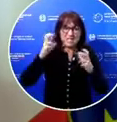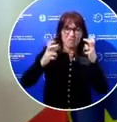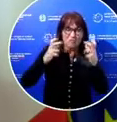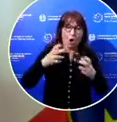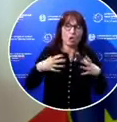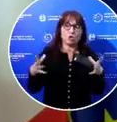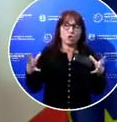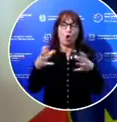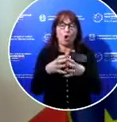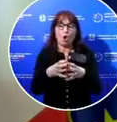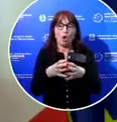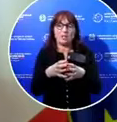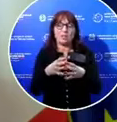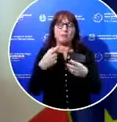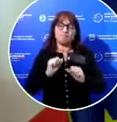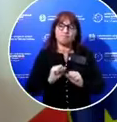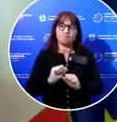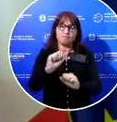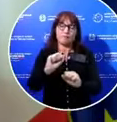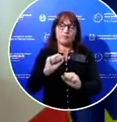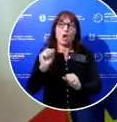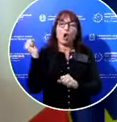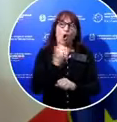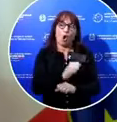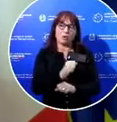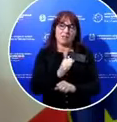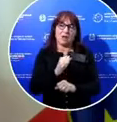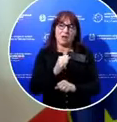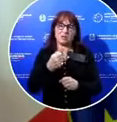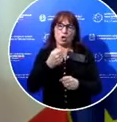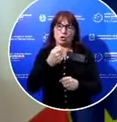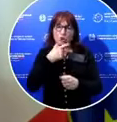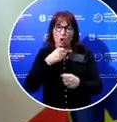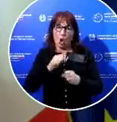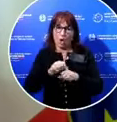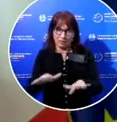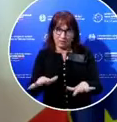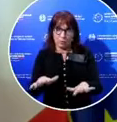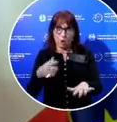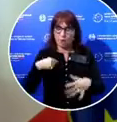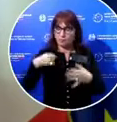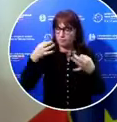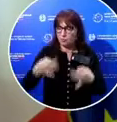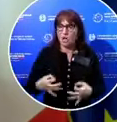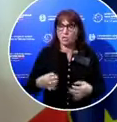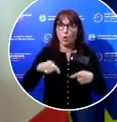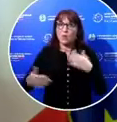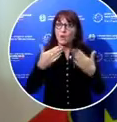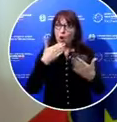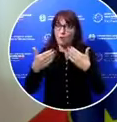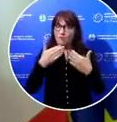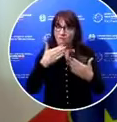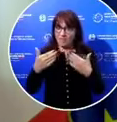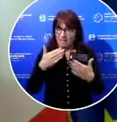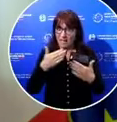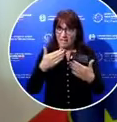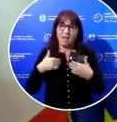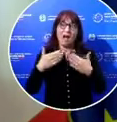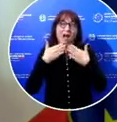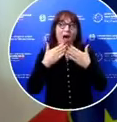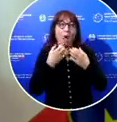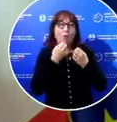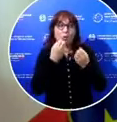assicurare la comprensione, la prevenzione e il contrasto della diffusione di droghe. Sono certo che questa conferenza, alla quale auguro